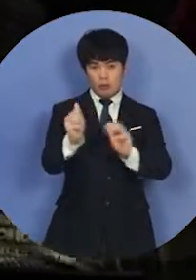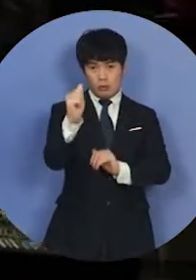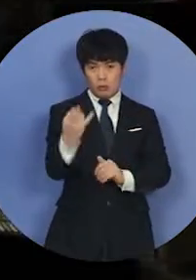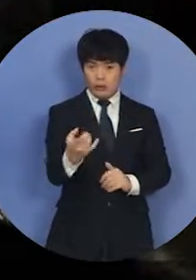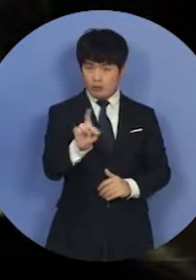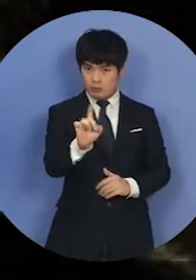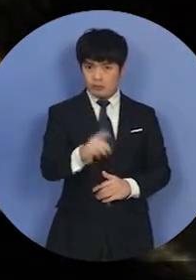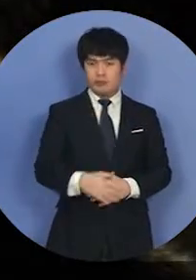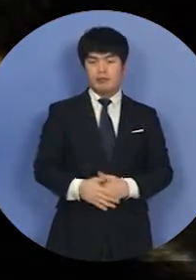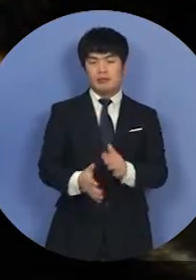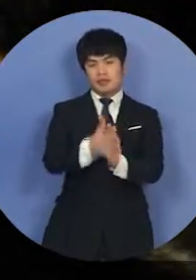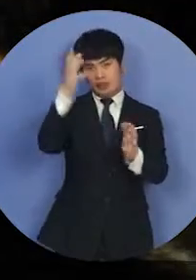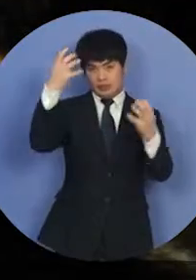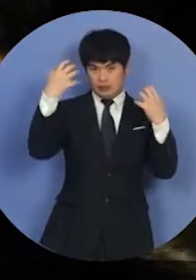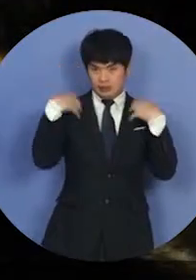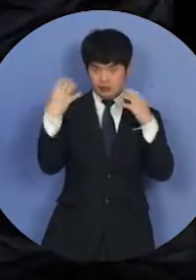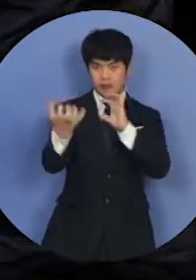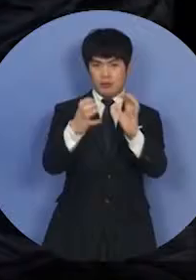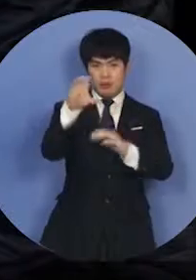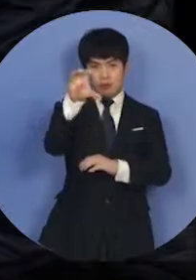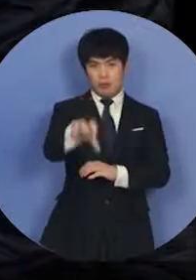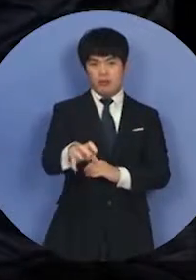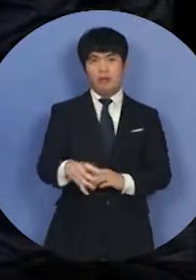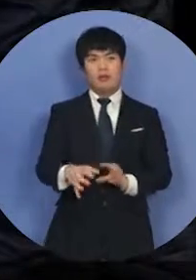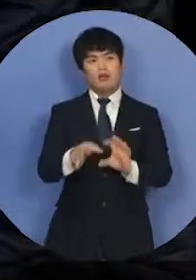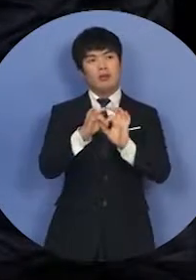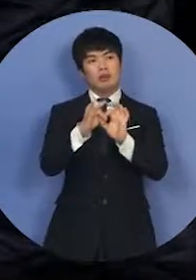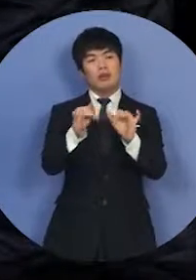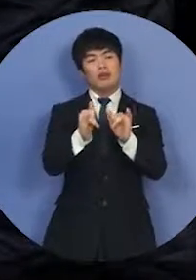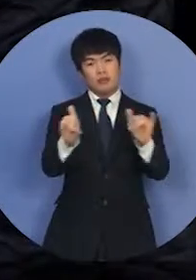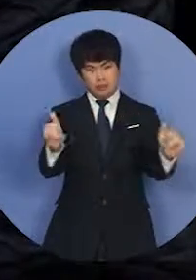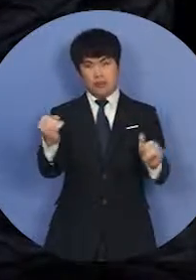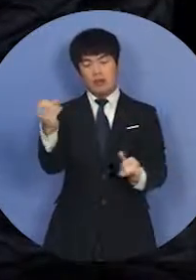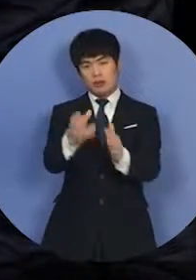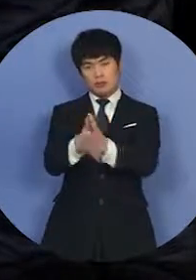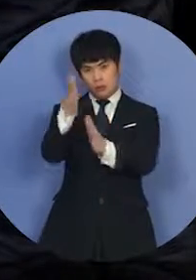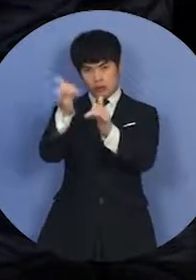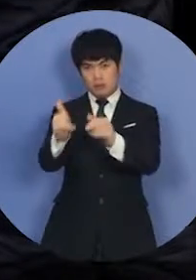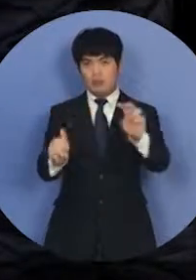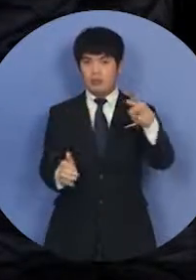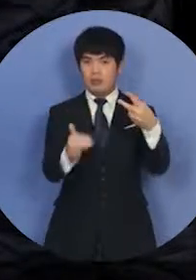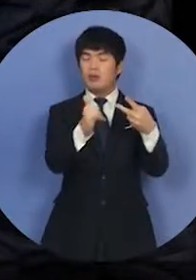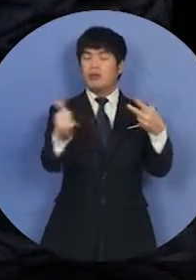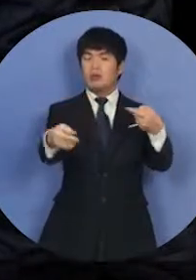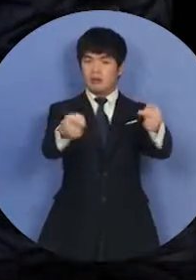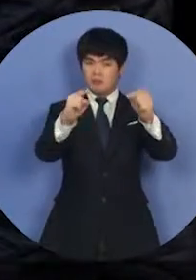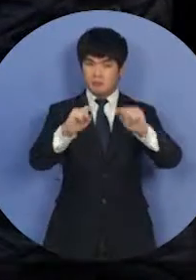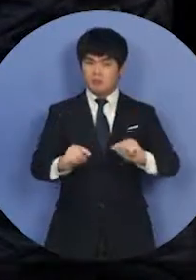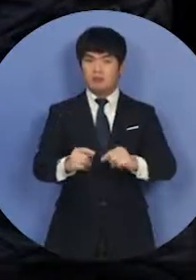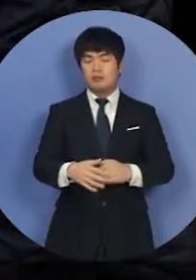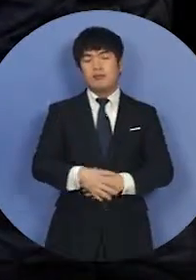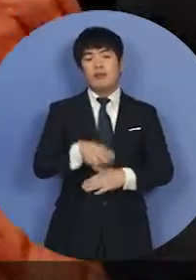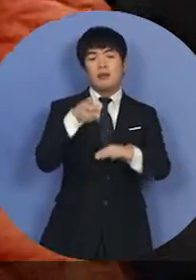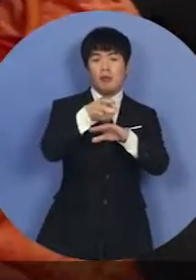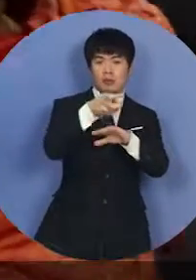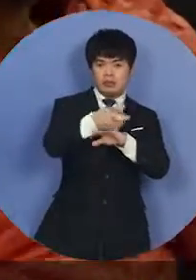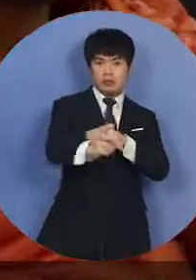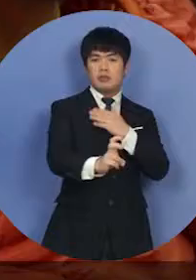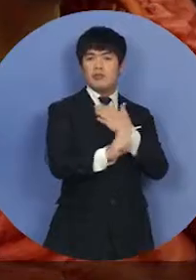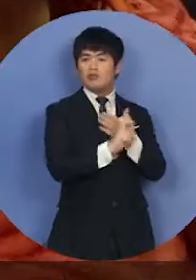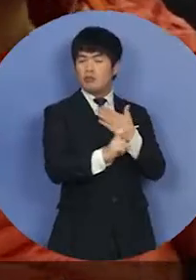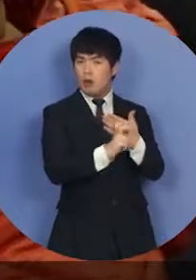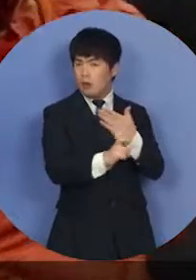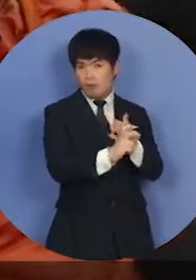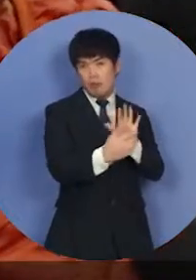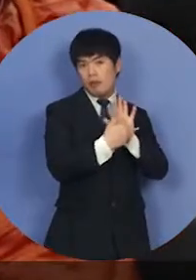아산에서 주최한 이번 토론회는 시청 대회의실에서 시민 및 관계자 200여명이 참석한 가운데 서민의